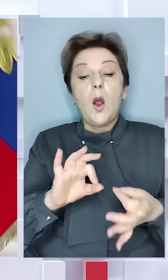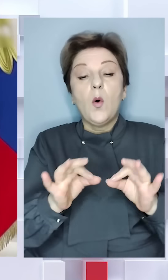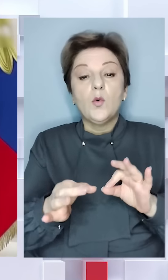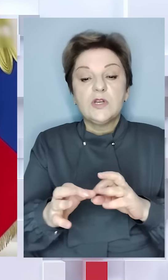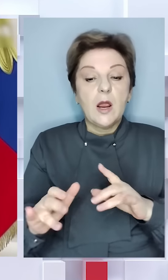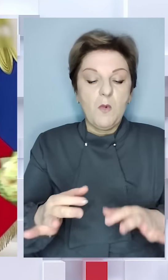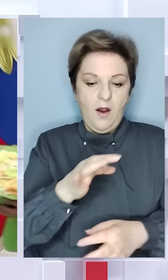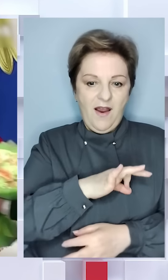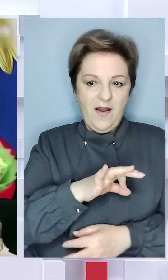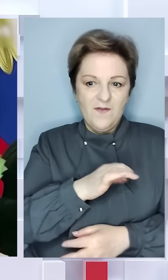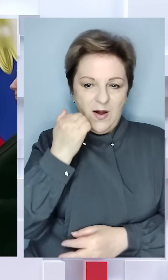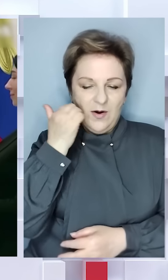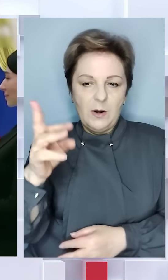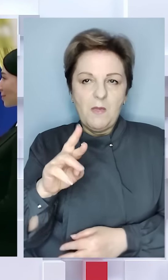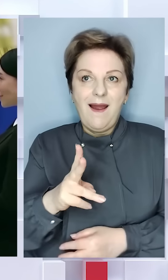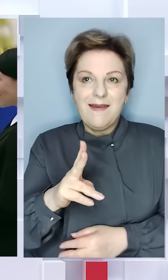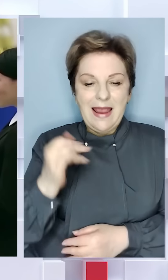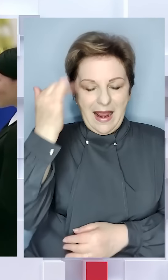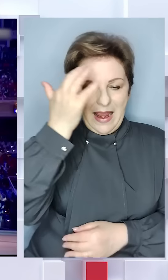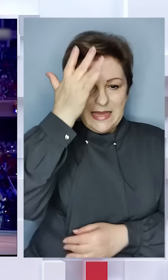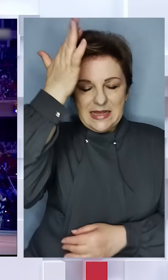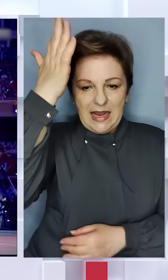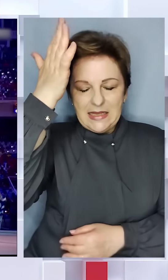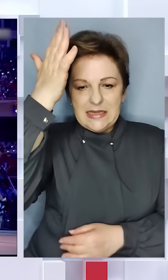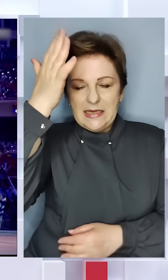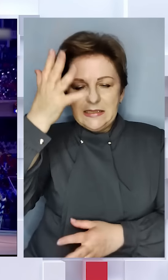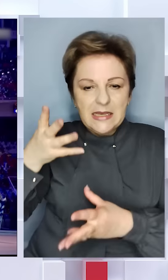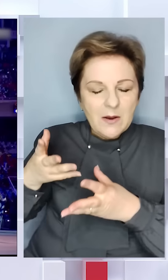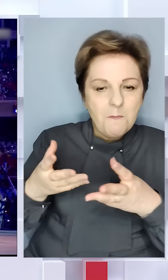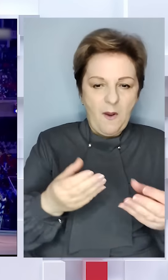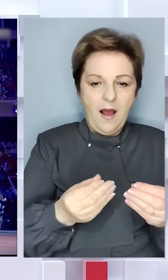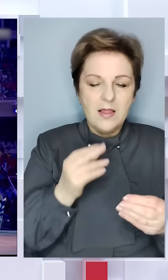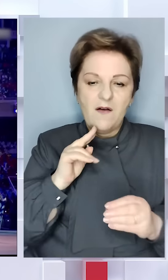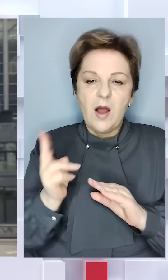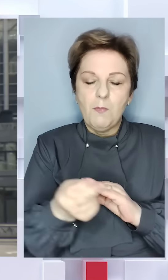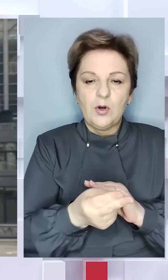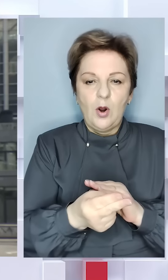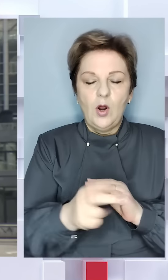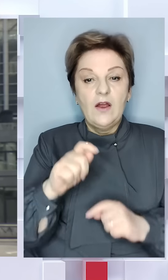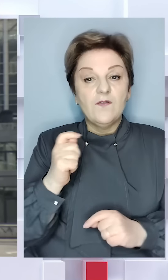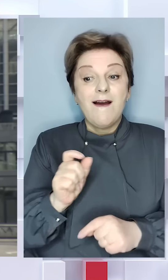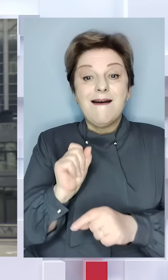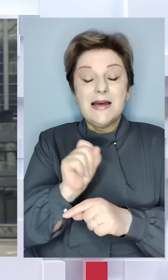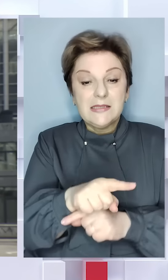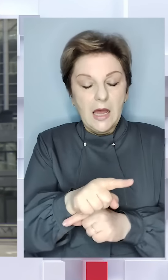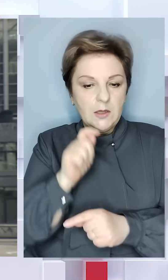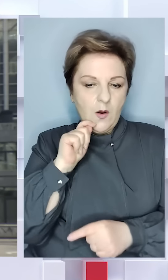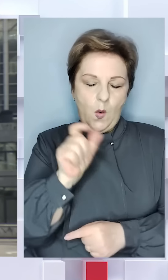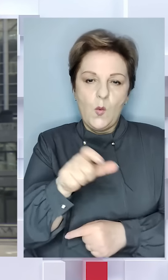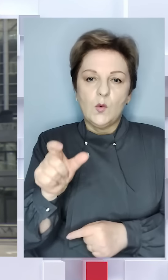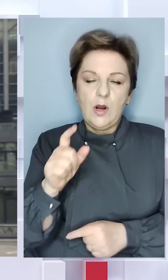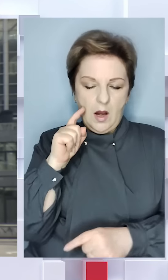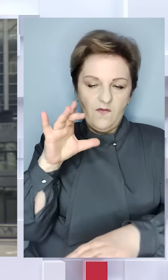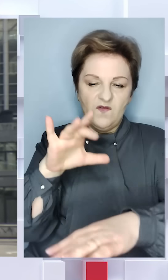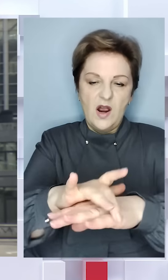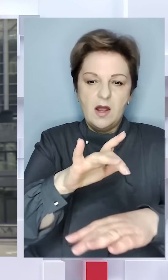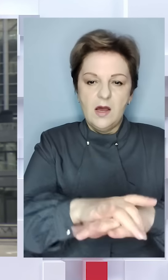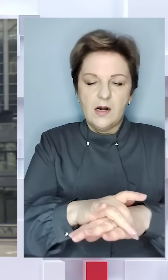рух використовується Кремлем як ідеологічне паливо для пропаганди війни. І задача українців –